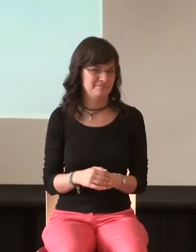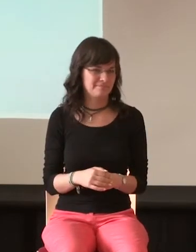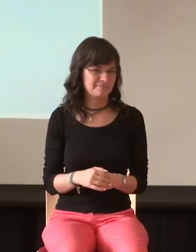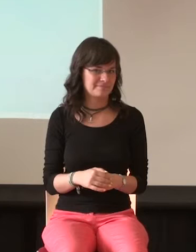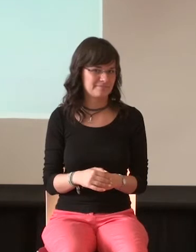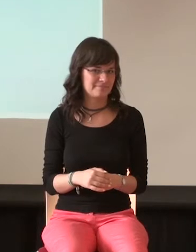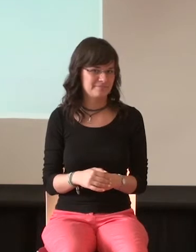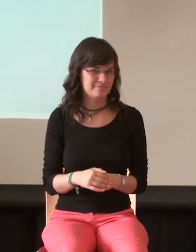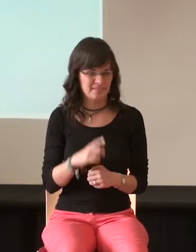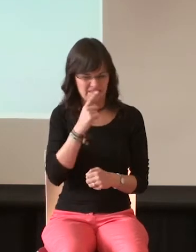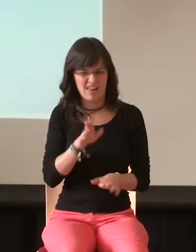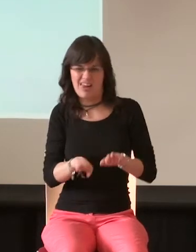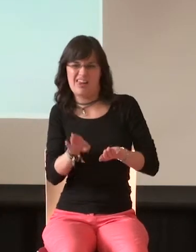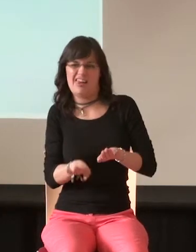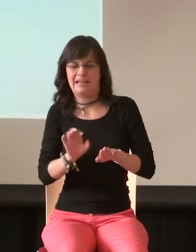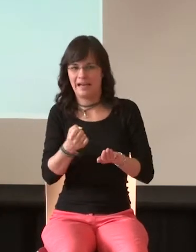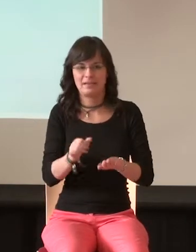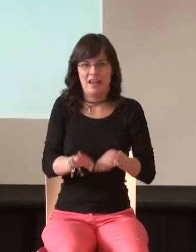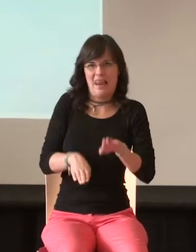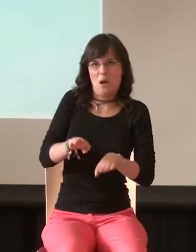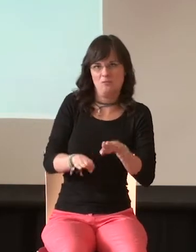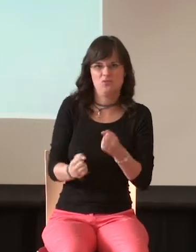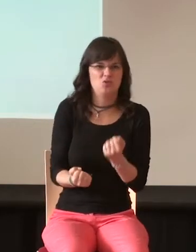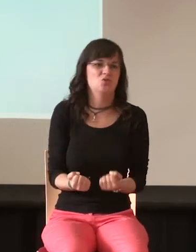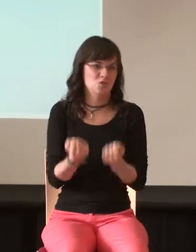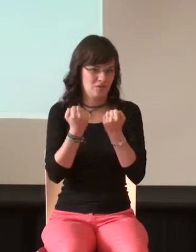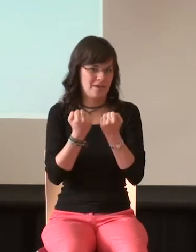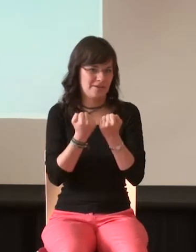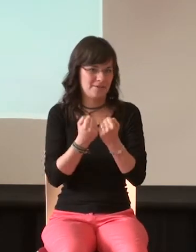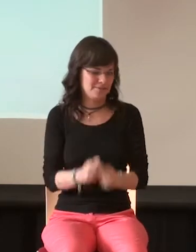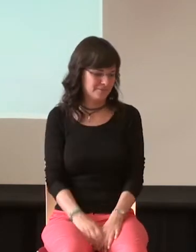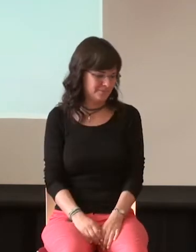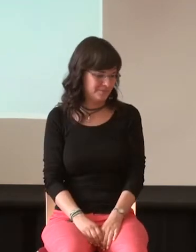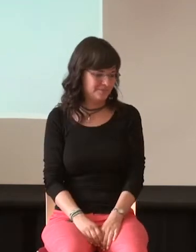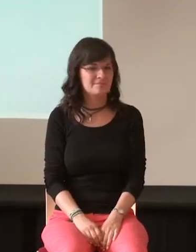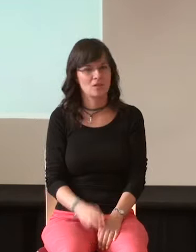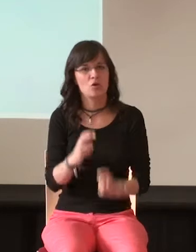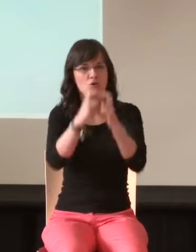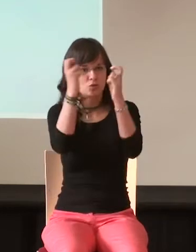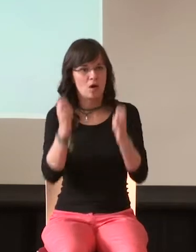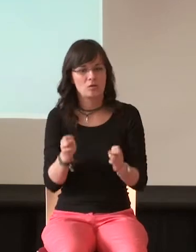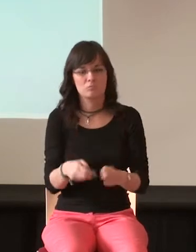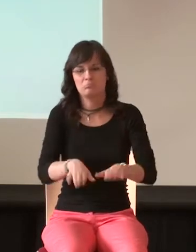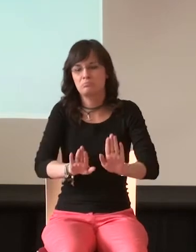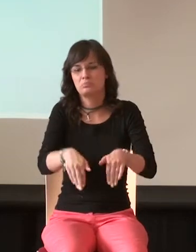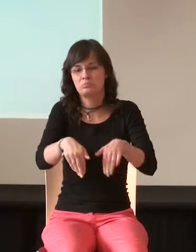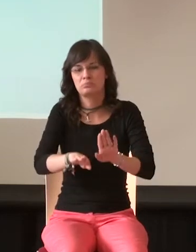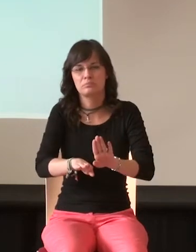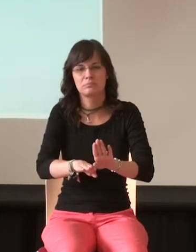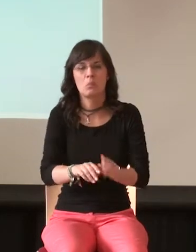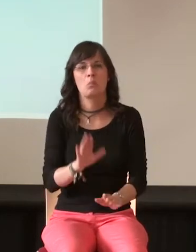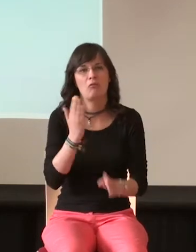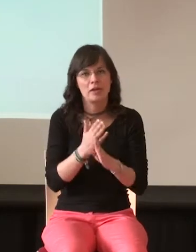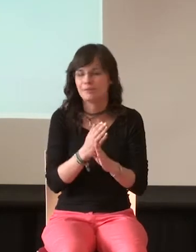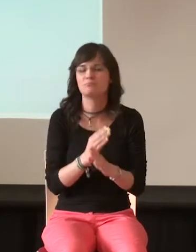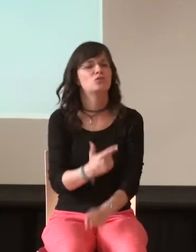damit dann zu laufen. Also, natürlich zu Hause nicht so ein paar Bewegungen nur, sondern 20 bis 30 Mal diese